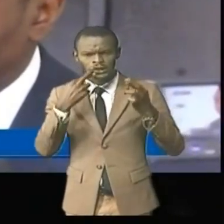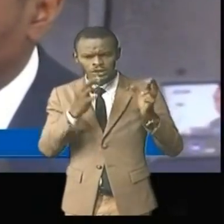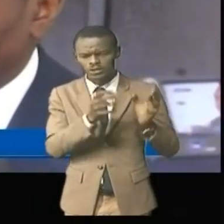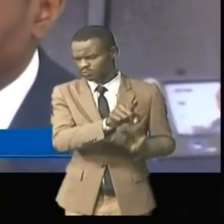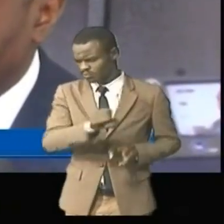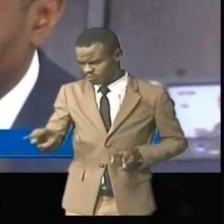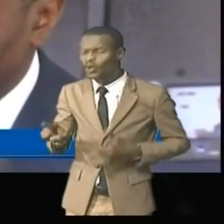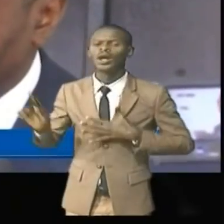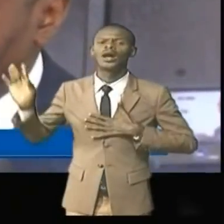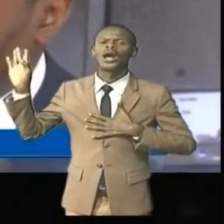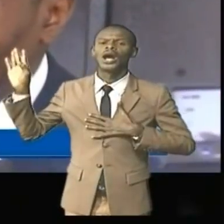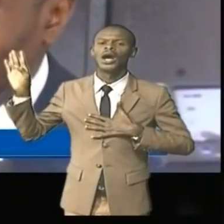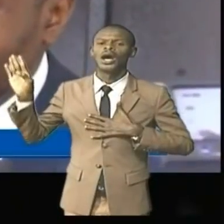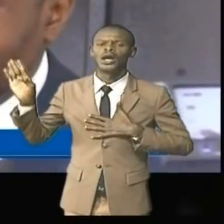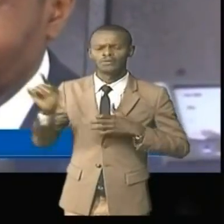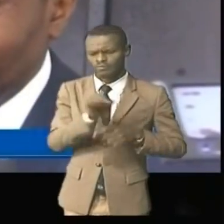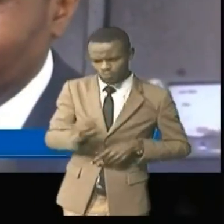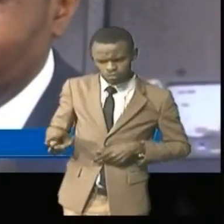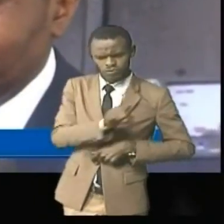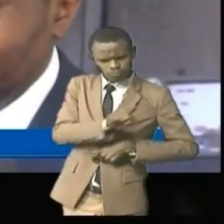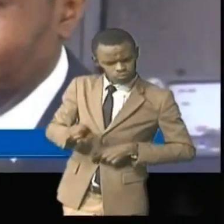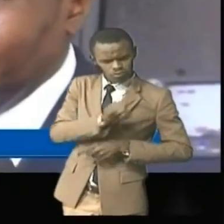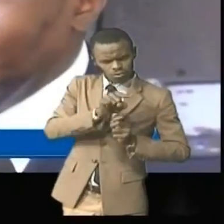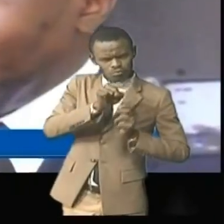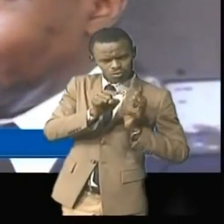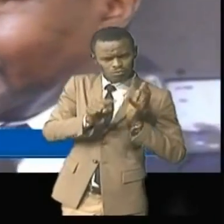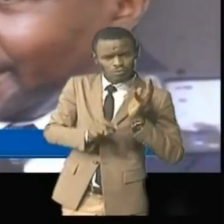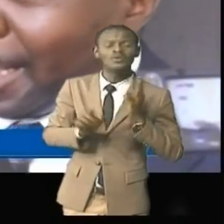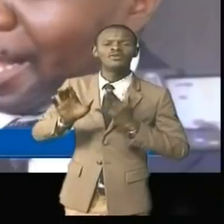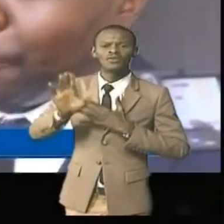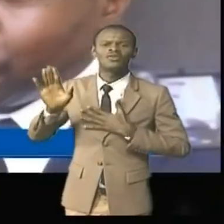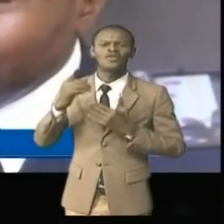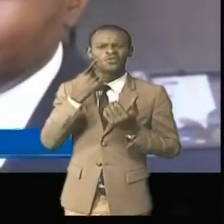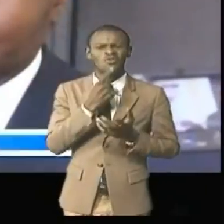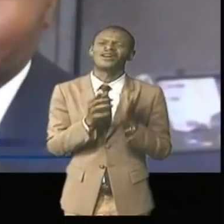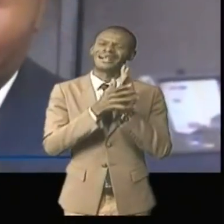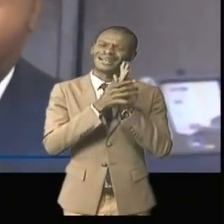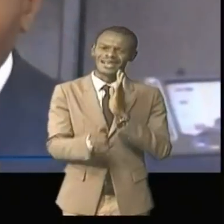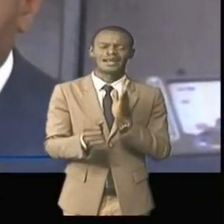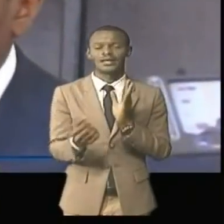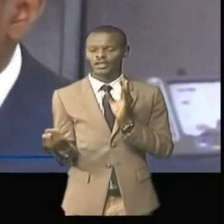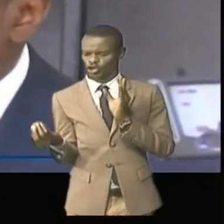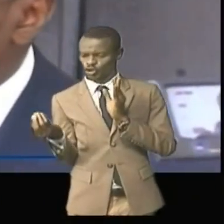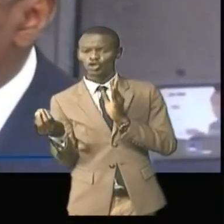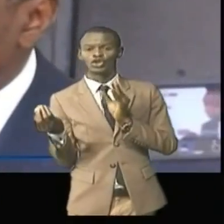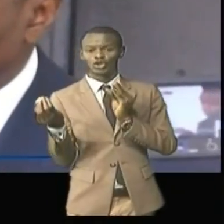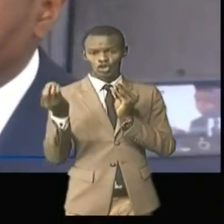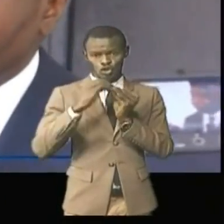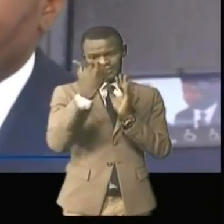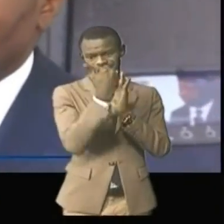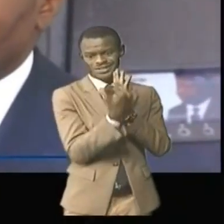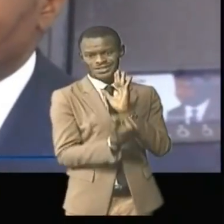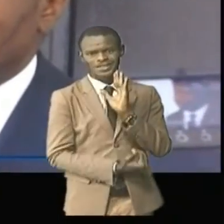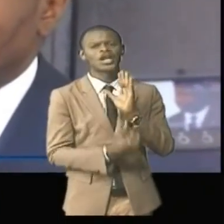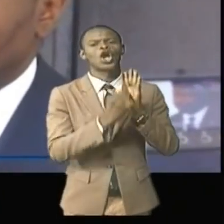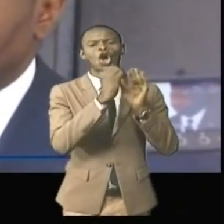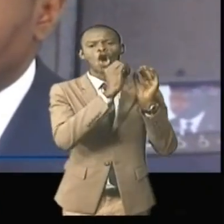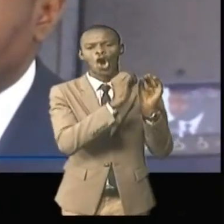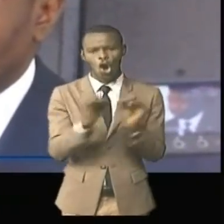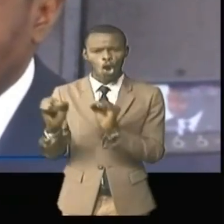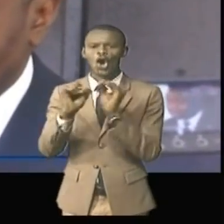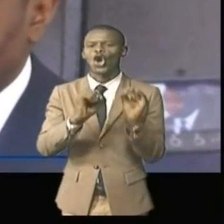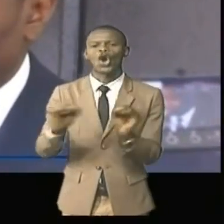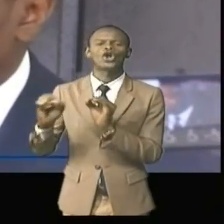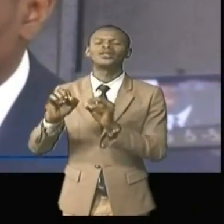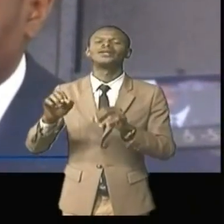un processus de contrôle et viabilité des facultés de médecine et qui a abouti justement à l'introduction